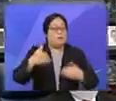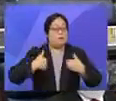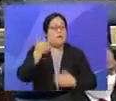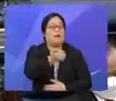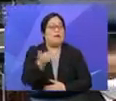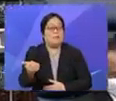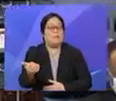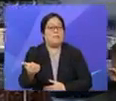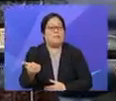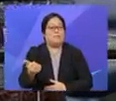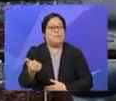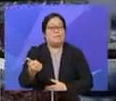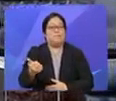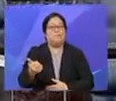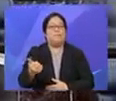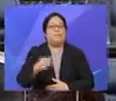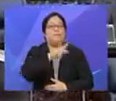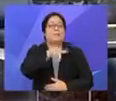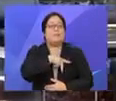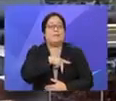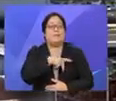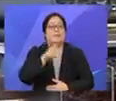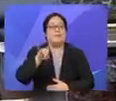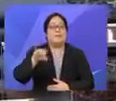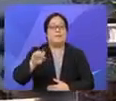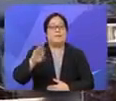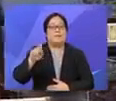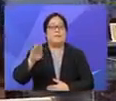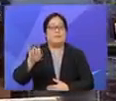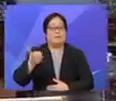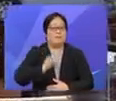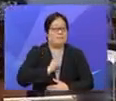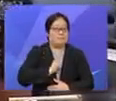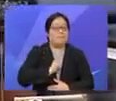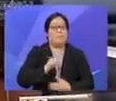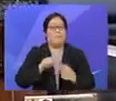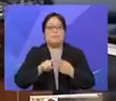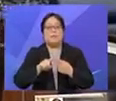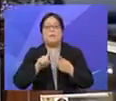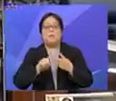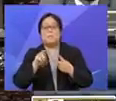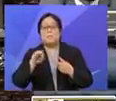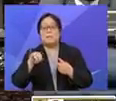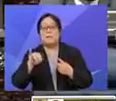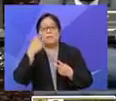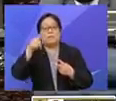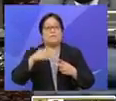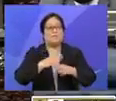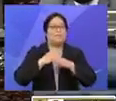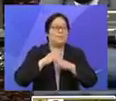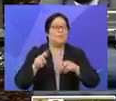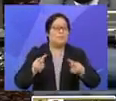dewalapan palingan ini kita ambil peluang ini bersama untuk menambahkan kemudahan untuk jadi